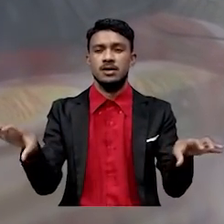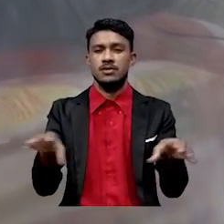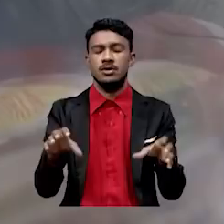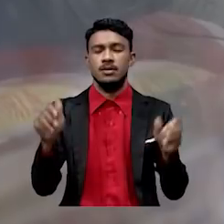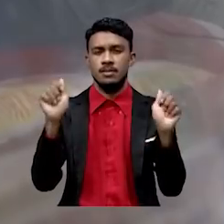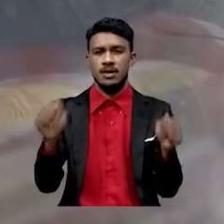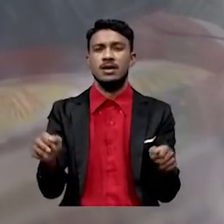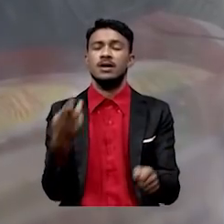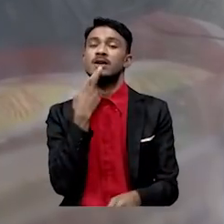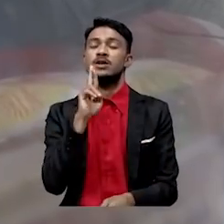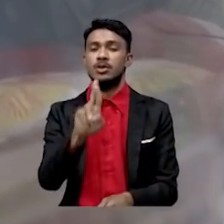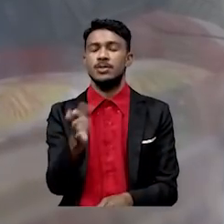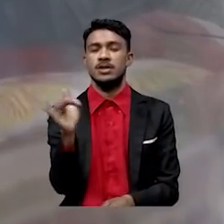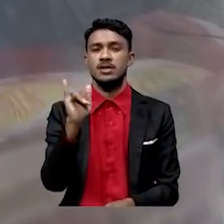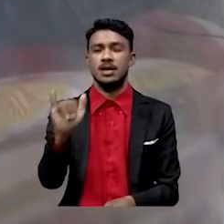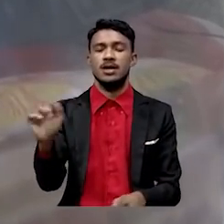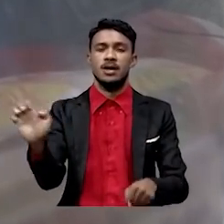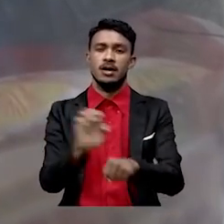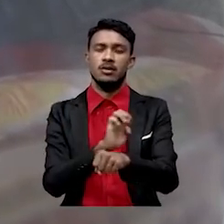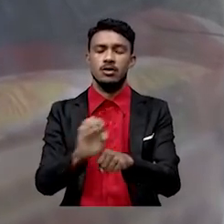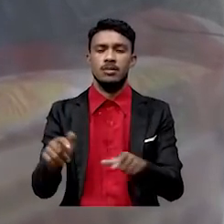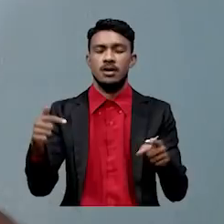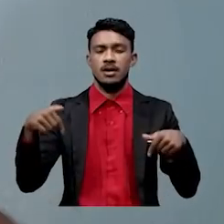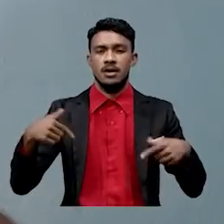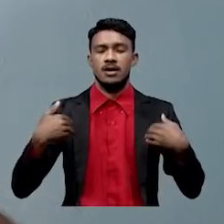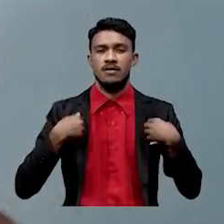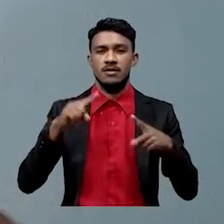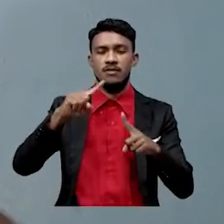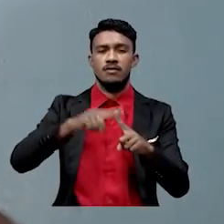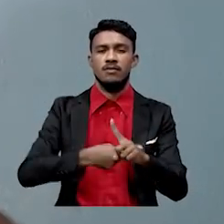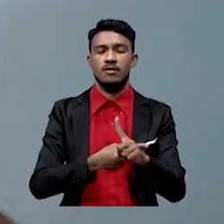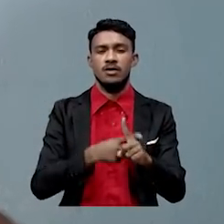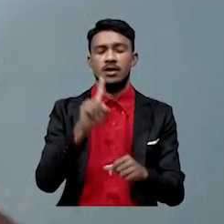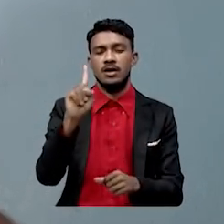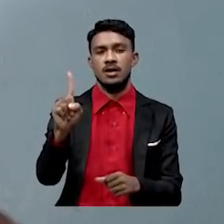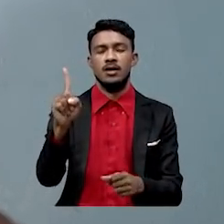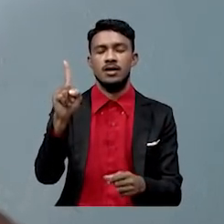ba sirenia situasaun ekonomia ia fulan inda nela